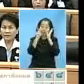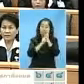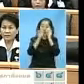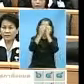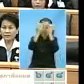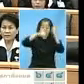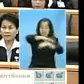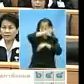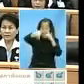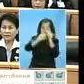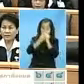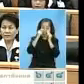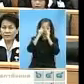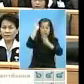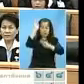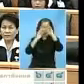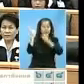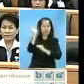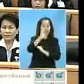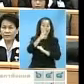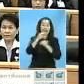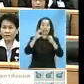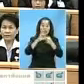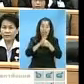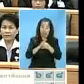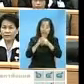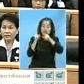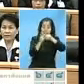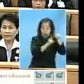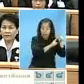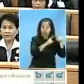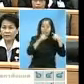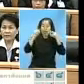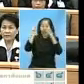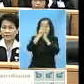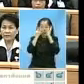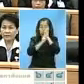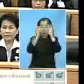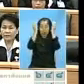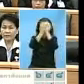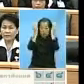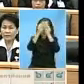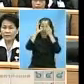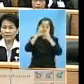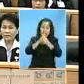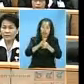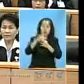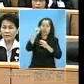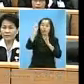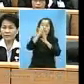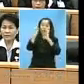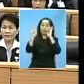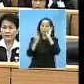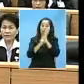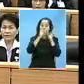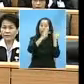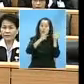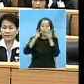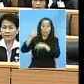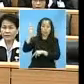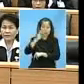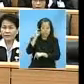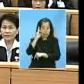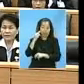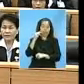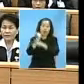การประชาธิปไตยแต่รัฐธรรมนูญเป็นกรอบเป็นกฎหมายที่จะใช้สำหรับกระบวนการประชาธิปไตย6